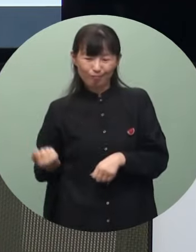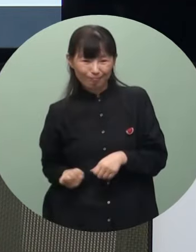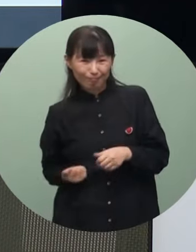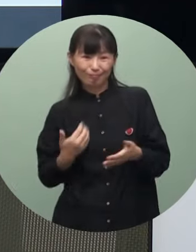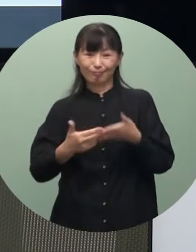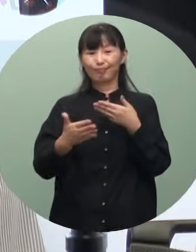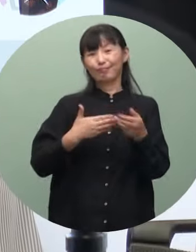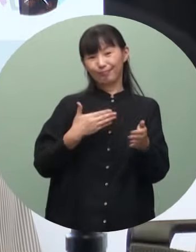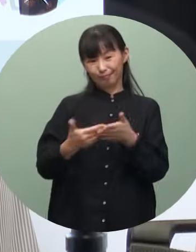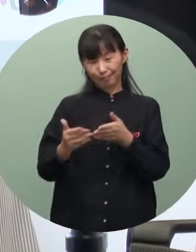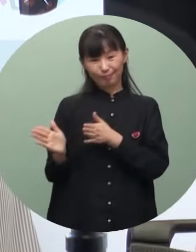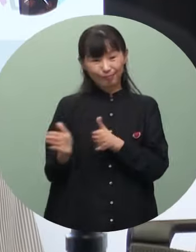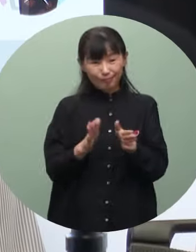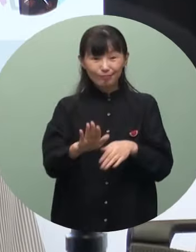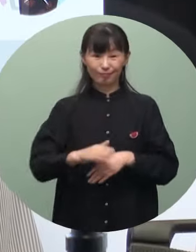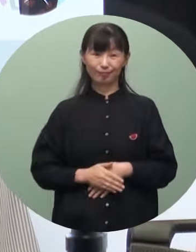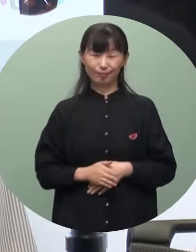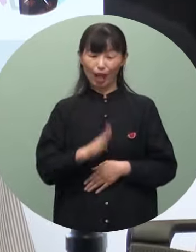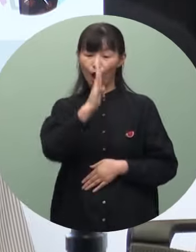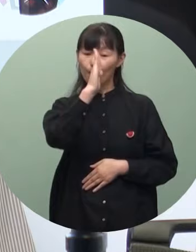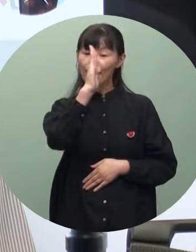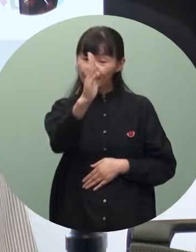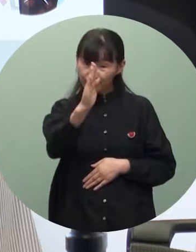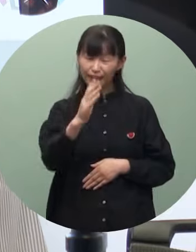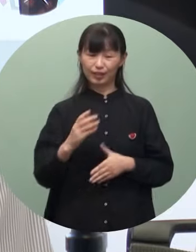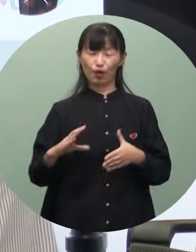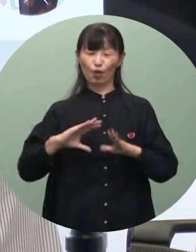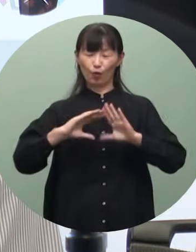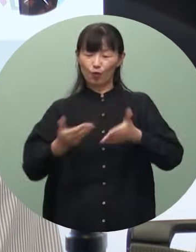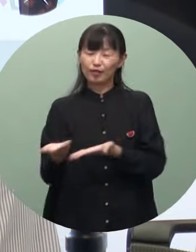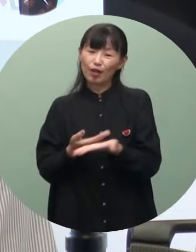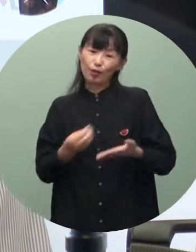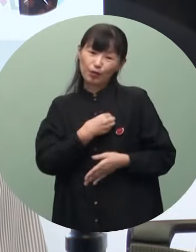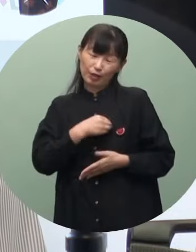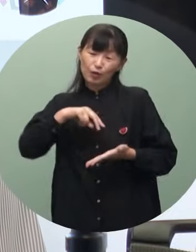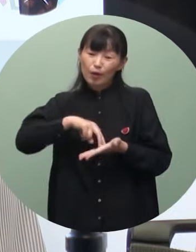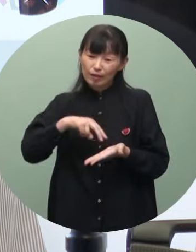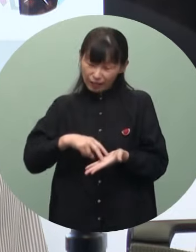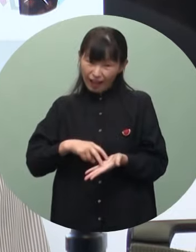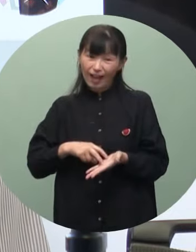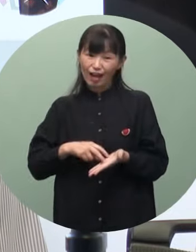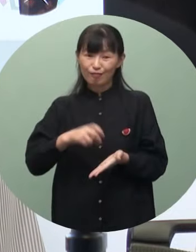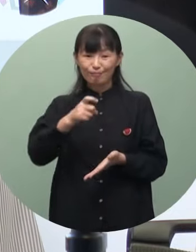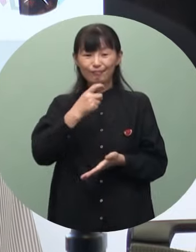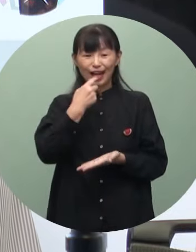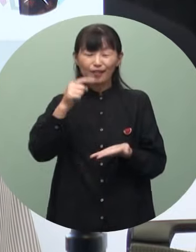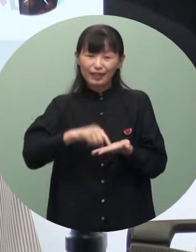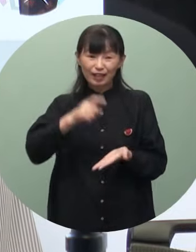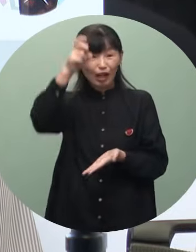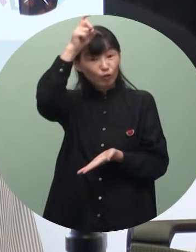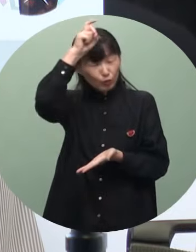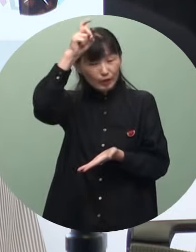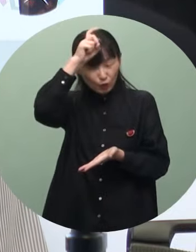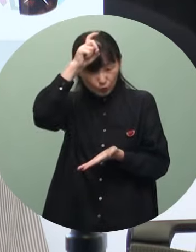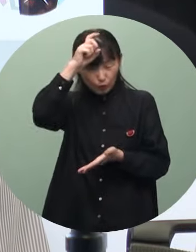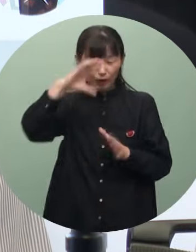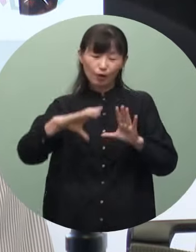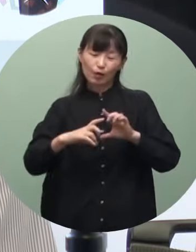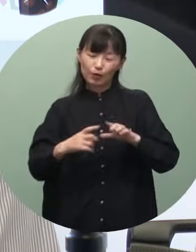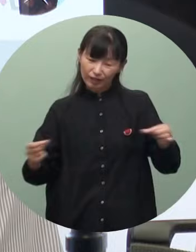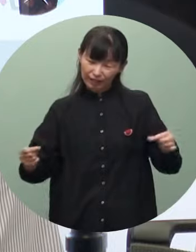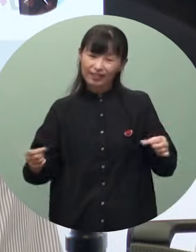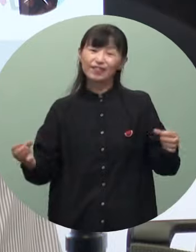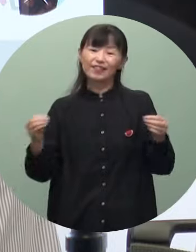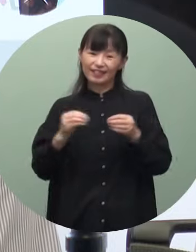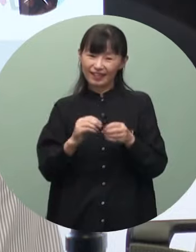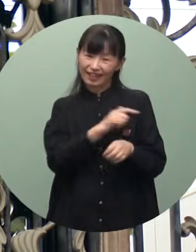準備しています。 ベルギーの国際交流員として簡単なクイズを通じてベルギーについていろいろ教えたい